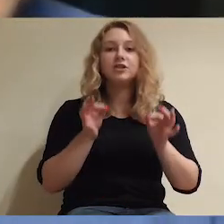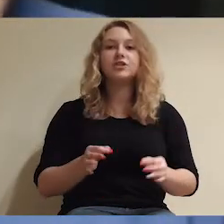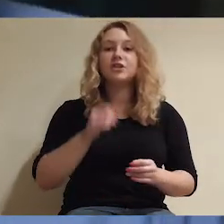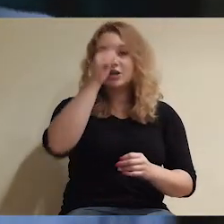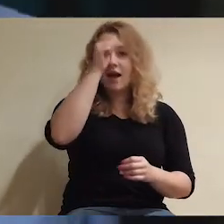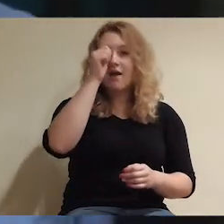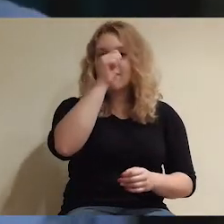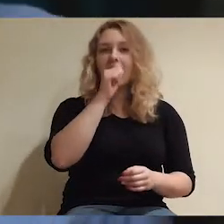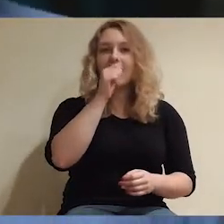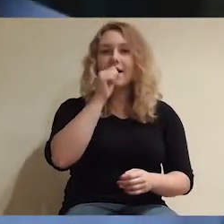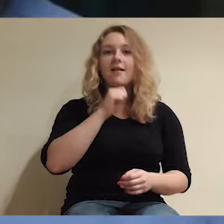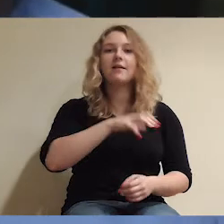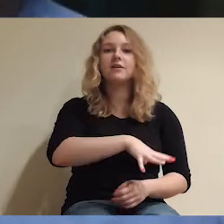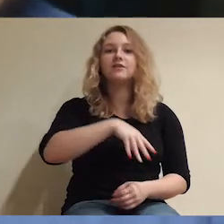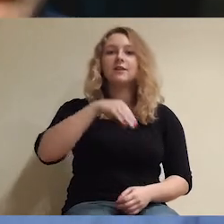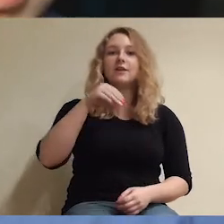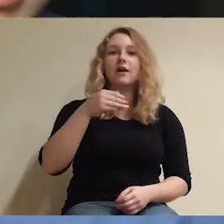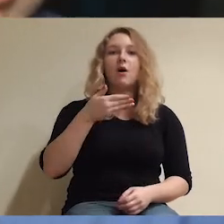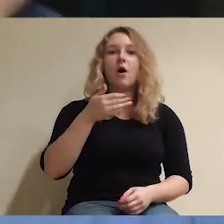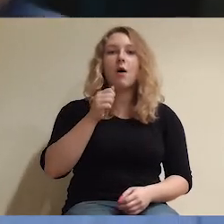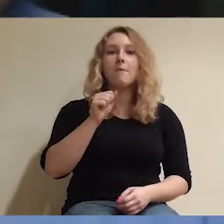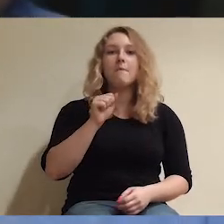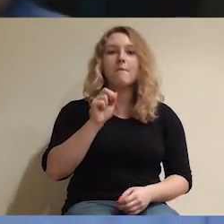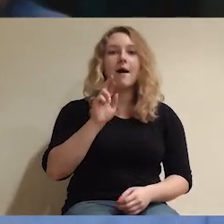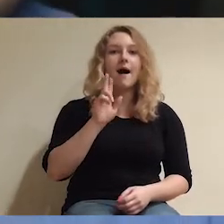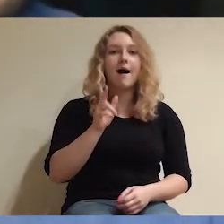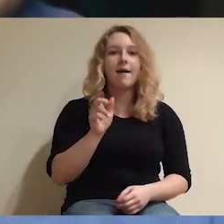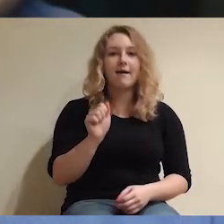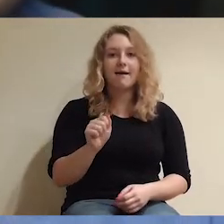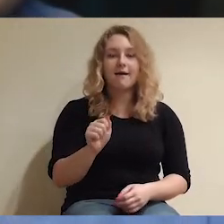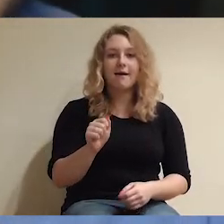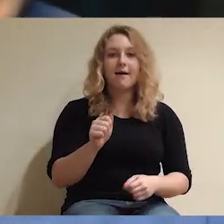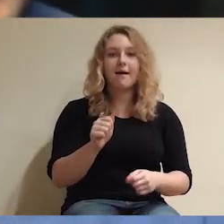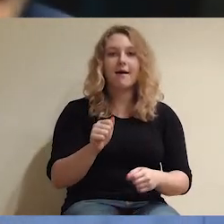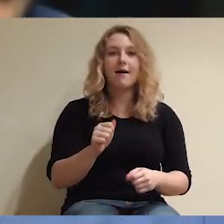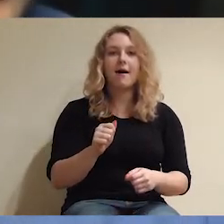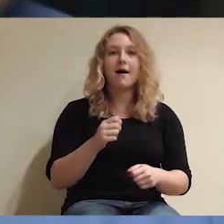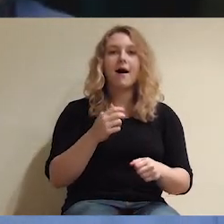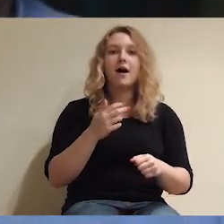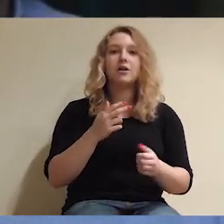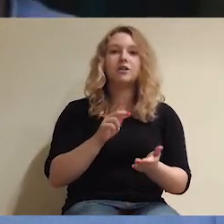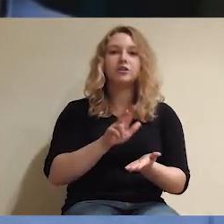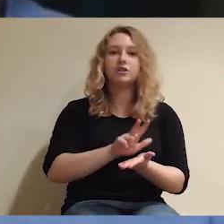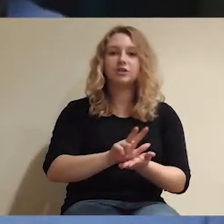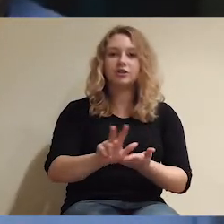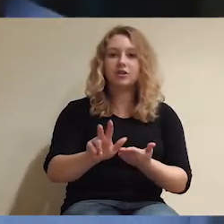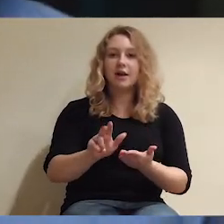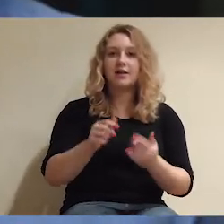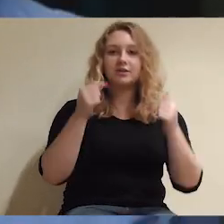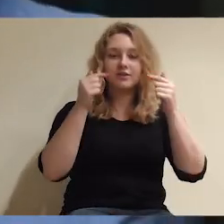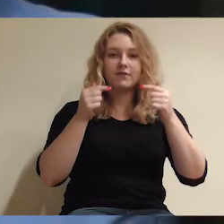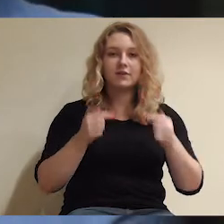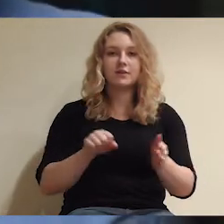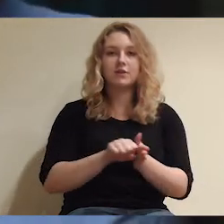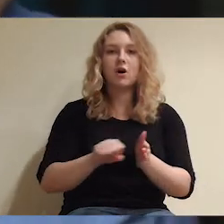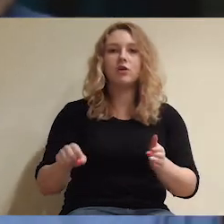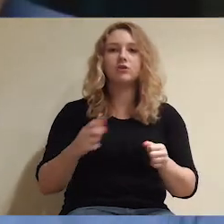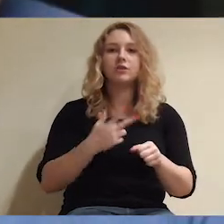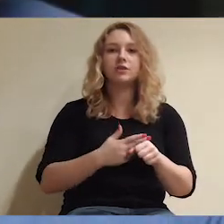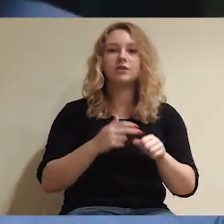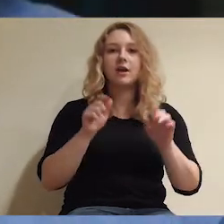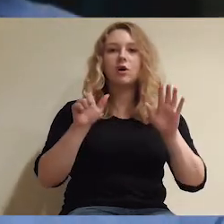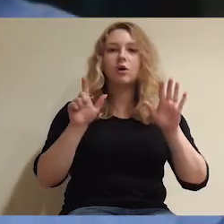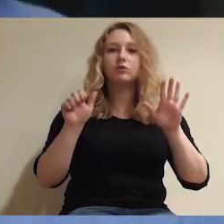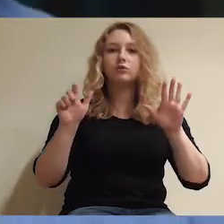Moi drodzy, dzisiejsza Ewangelia to jest Ewangelia Świętego Marka, rozdział 13, wersety od 33 do